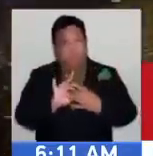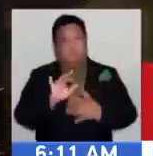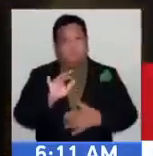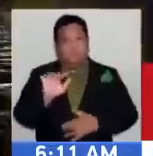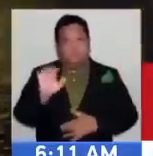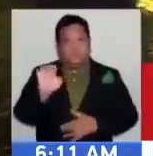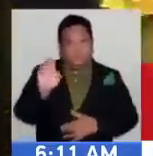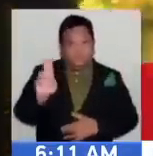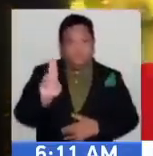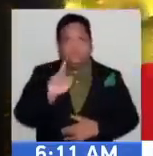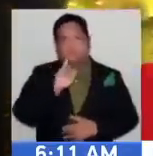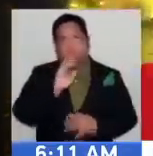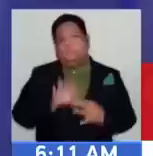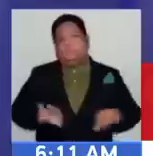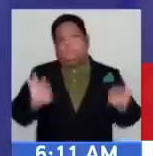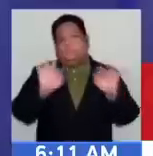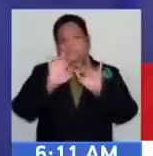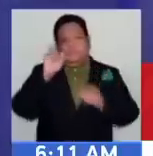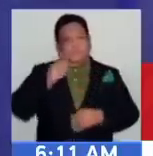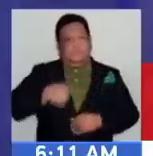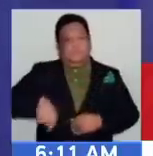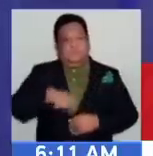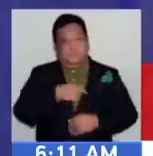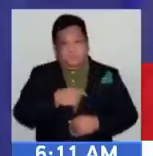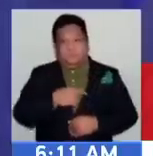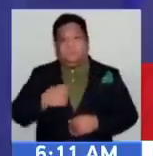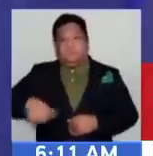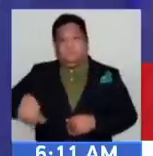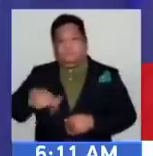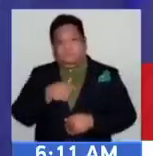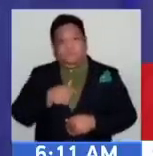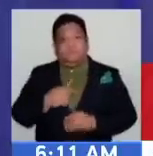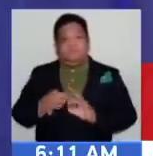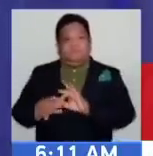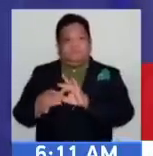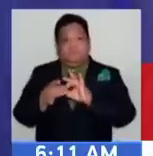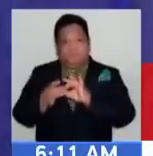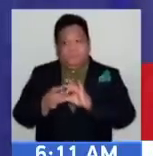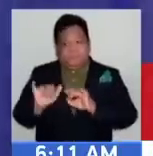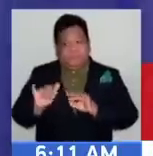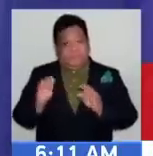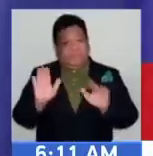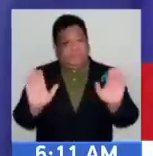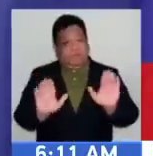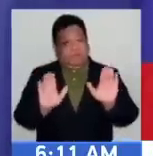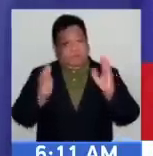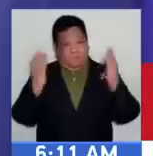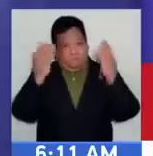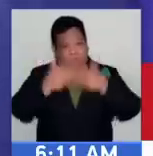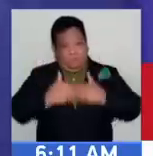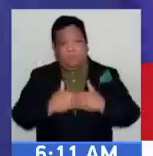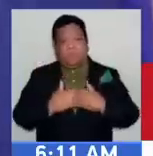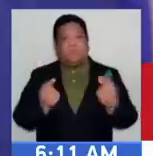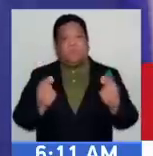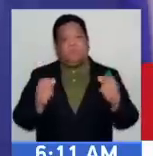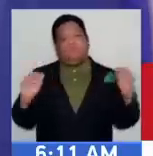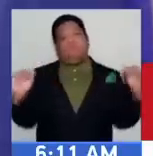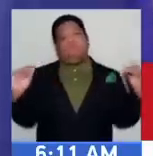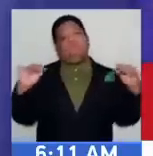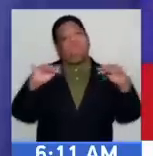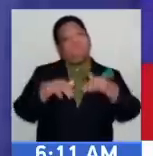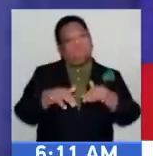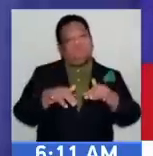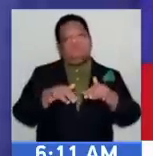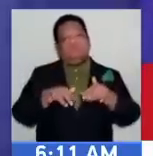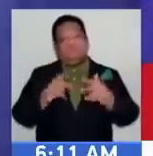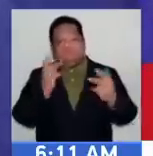our member states' embassies. Sunday night is a time when families gather in the park and it's a privilege to celebrate